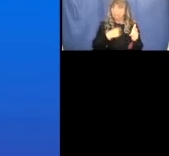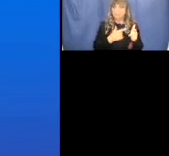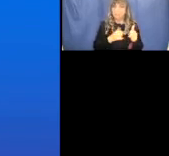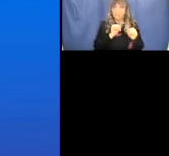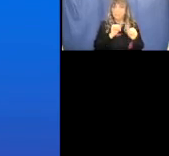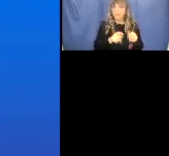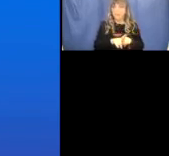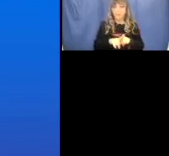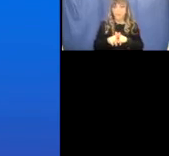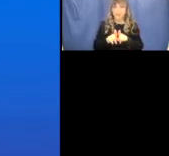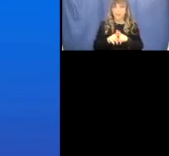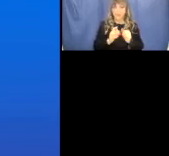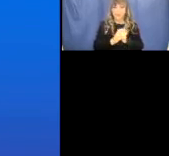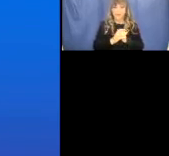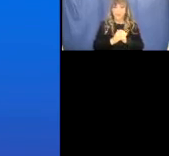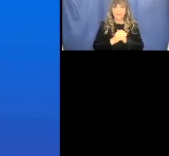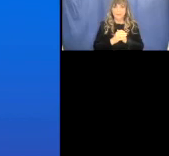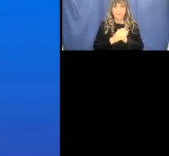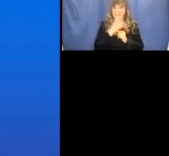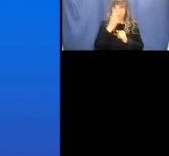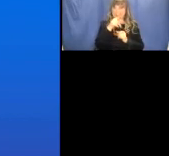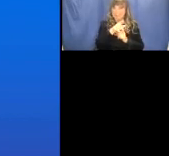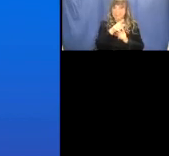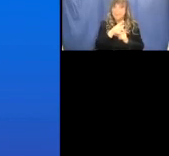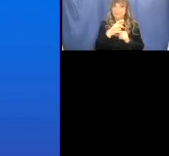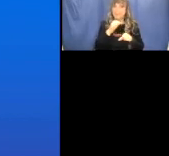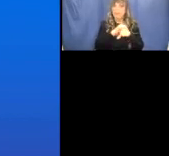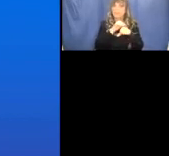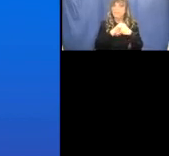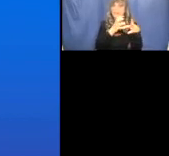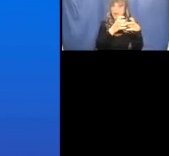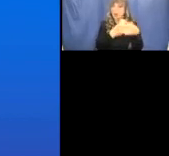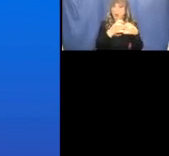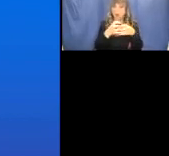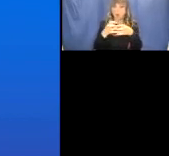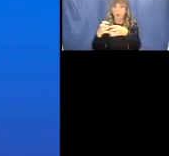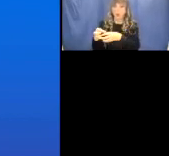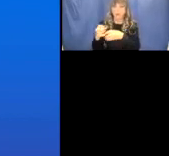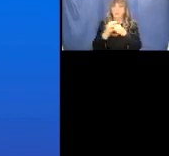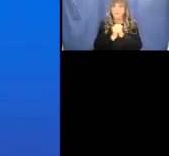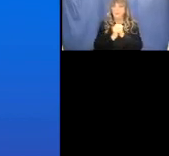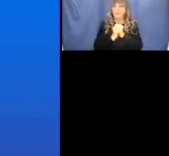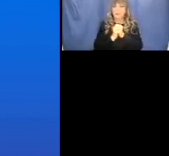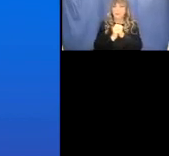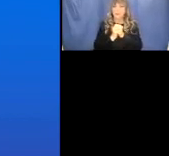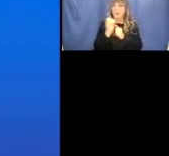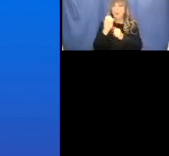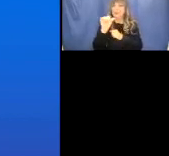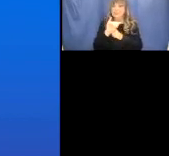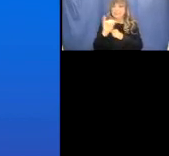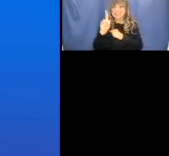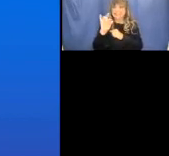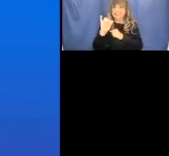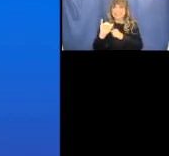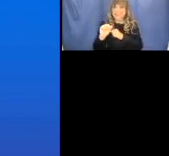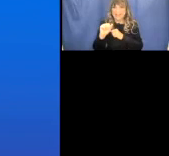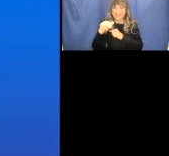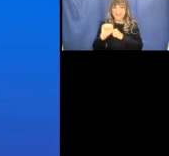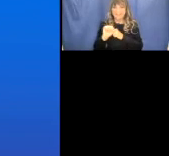tutti i casi questo invece sono dei blocchi di ossidiana lipari te